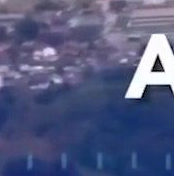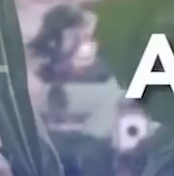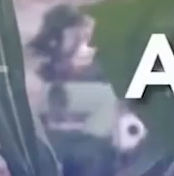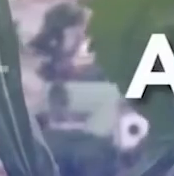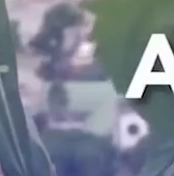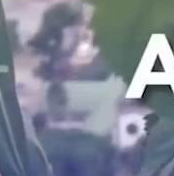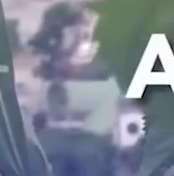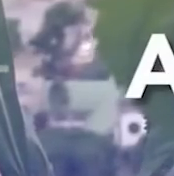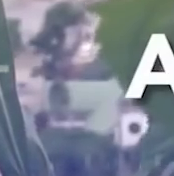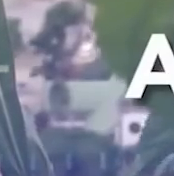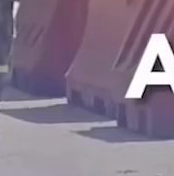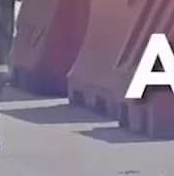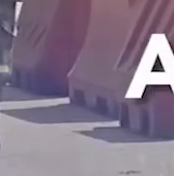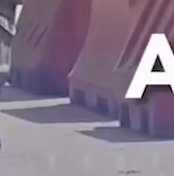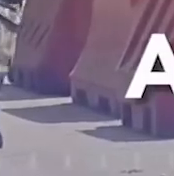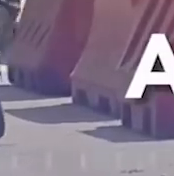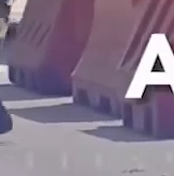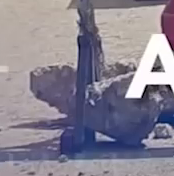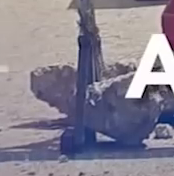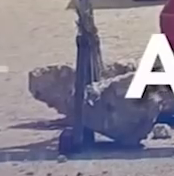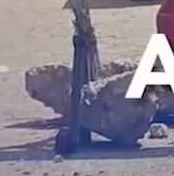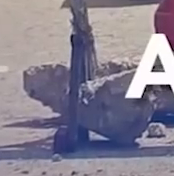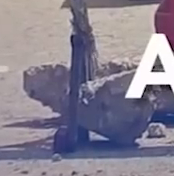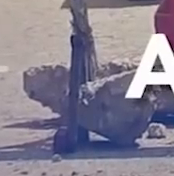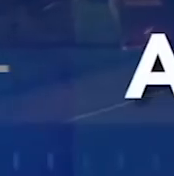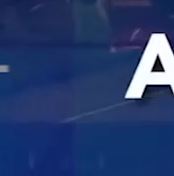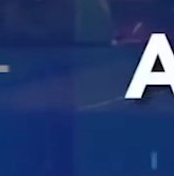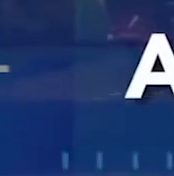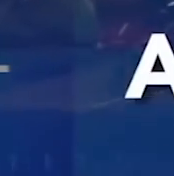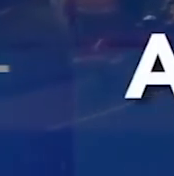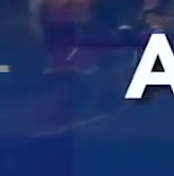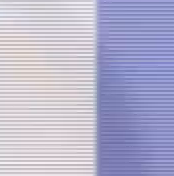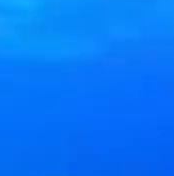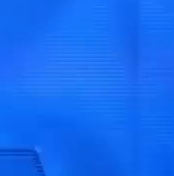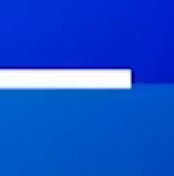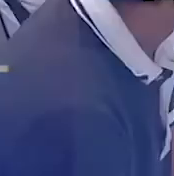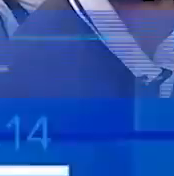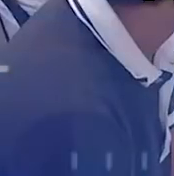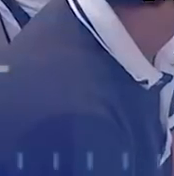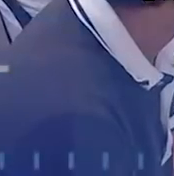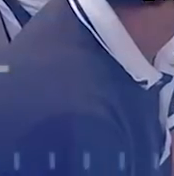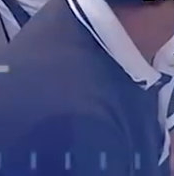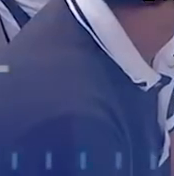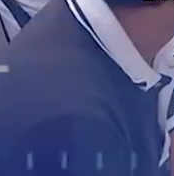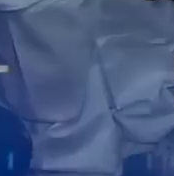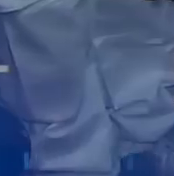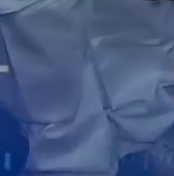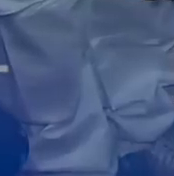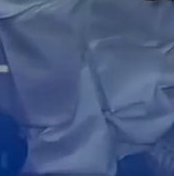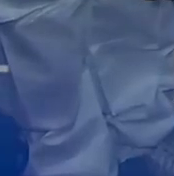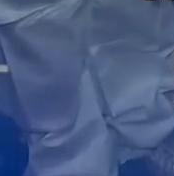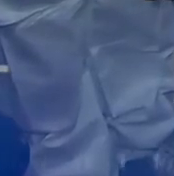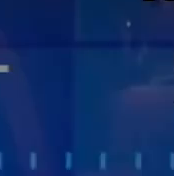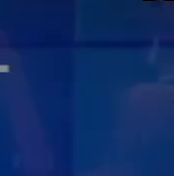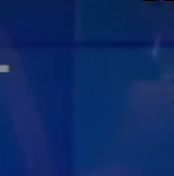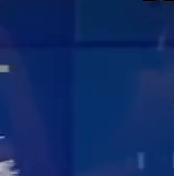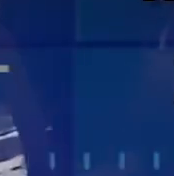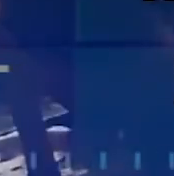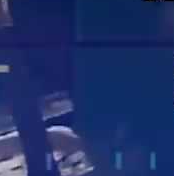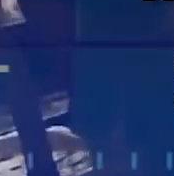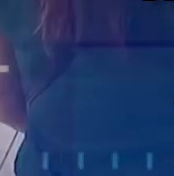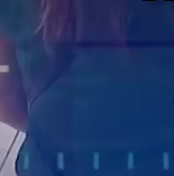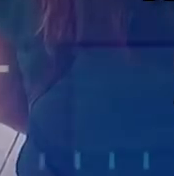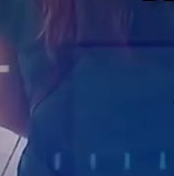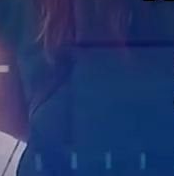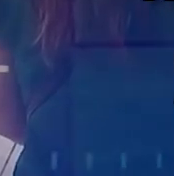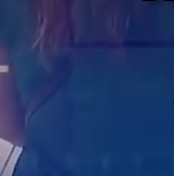Saksihan ngayong gabi, apat na probinsya, naka-alert level 4, epektibo bukas. Sa pilot testing ng bakunahan sa Piling Botica sa